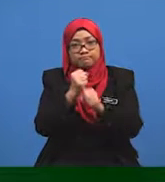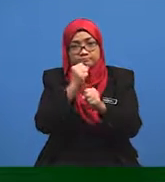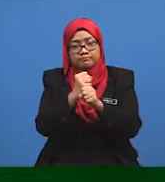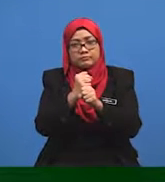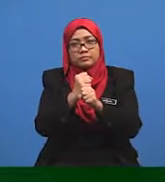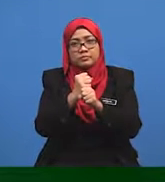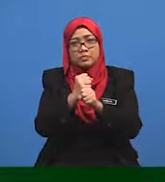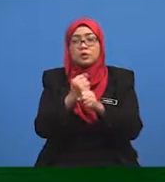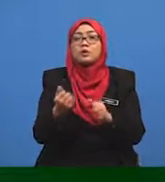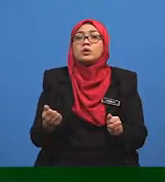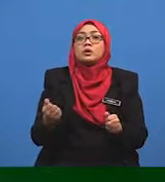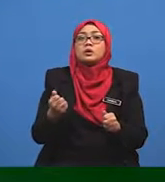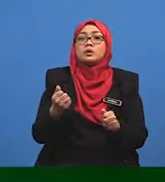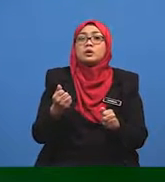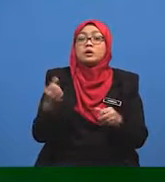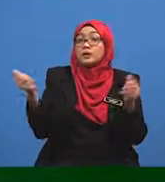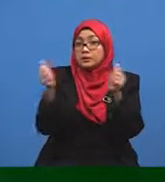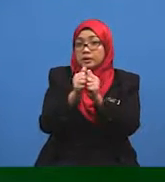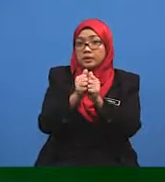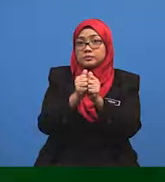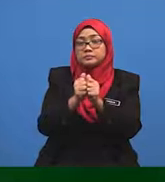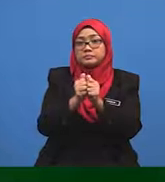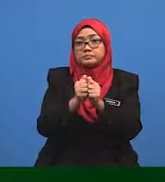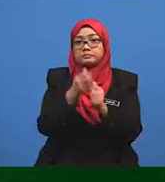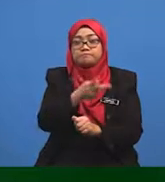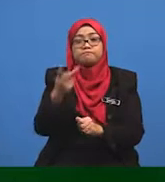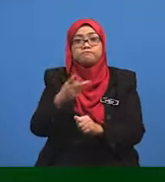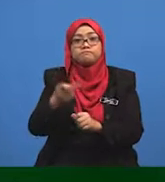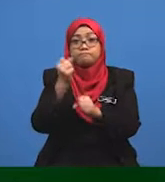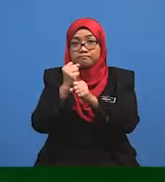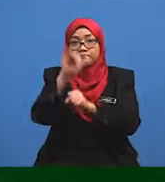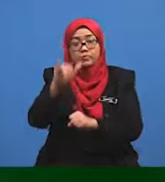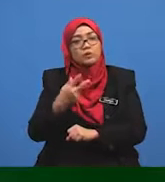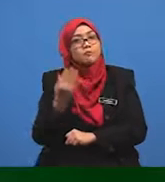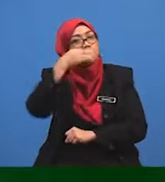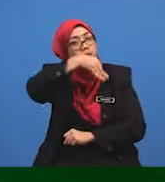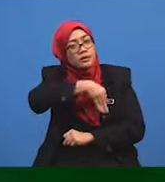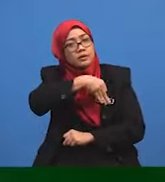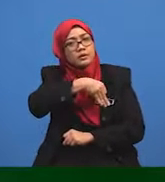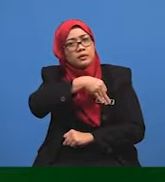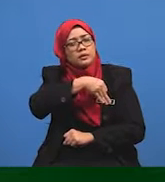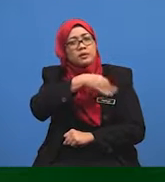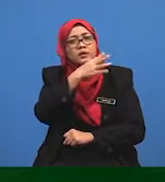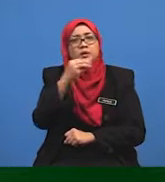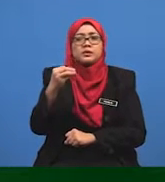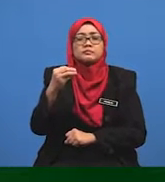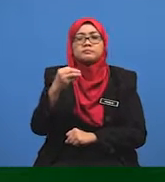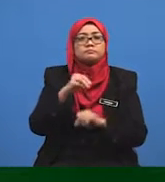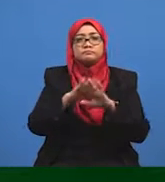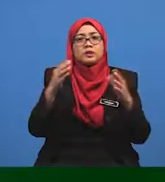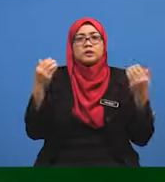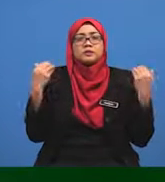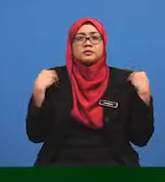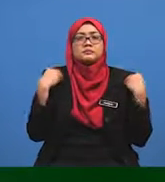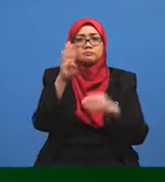dengan kegiatan berfaedah. Masa yang terluang dapat dimanfaatkan dengan bekerja dan mengelakkan daripada pembaziran waktu